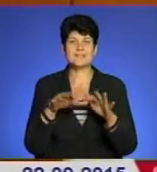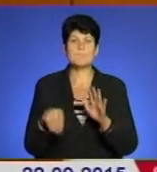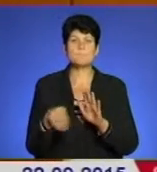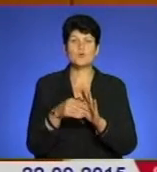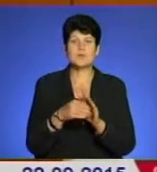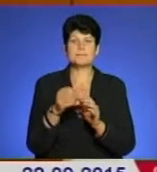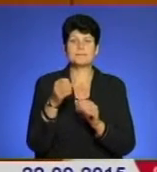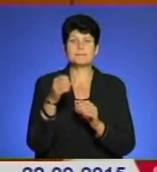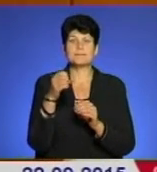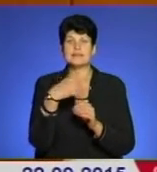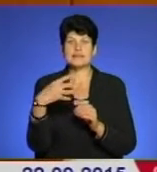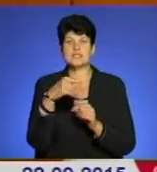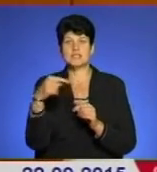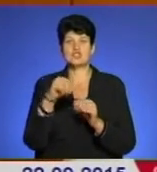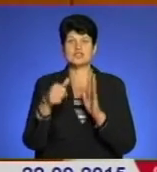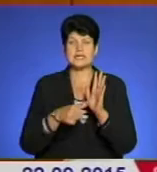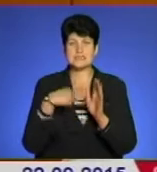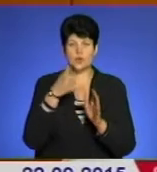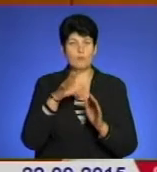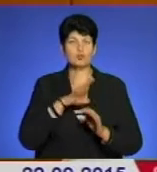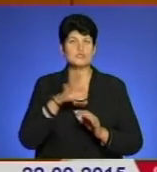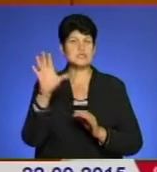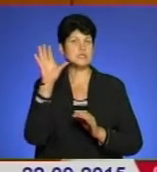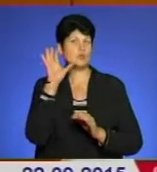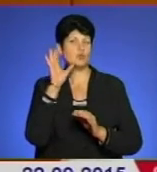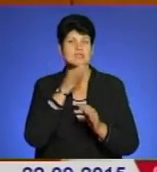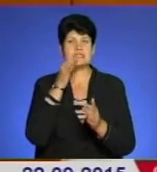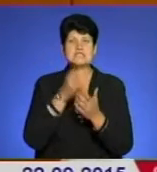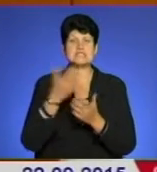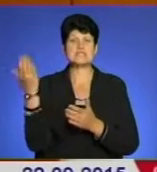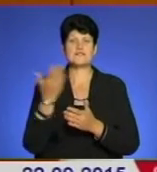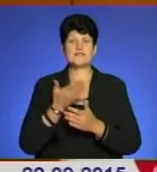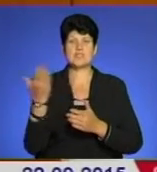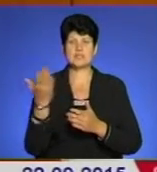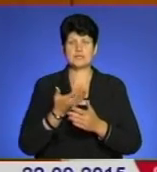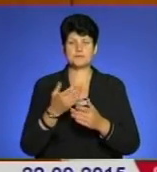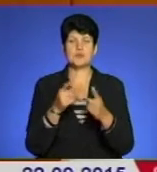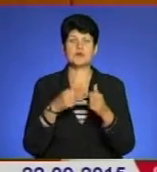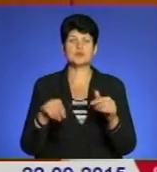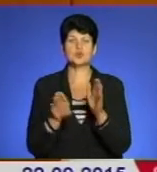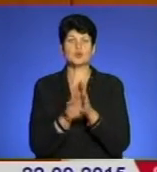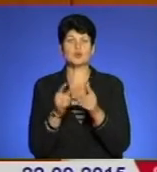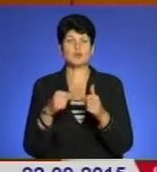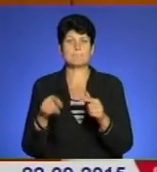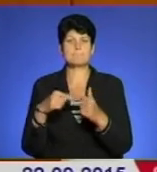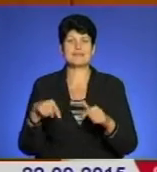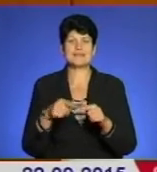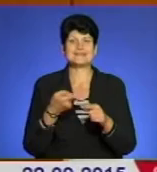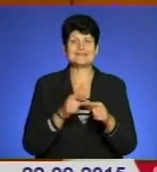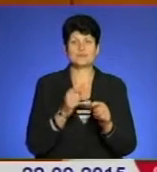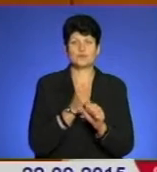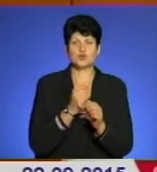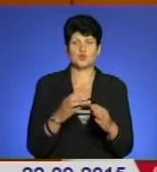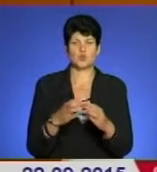роки. Відповідно, десь були заслухані звіти структурних підрозділів на тих на даній робочій